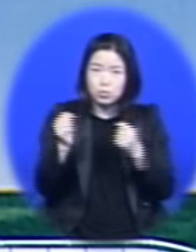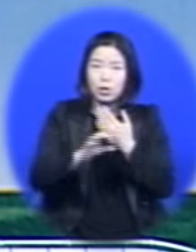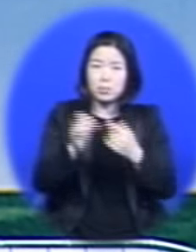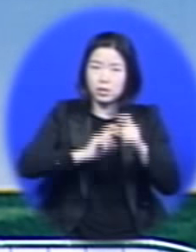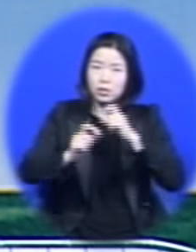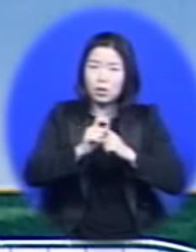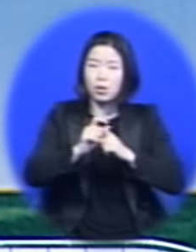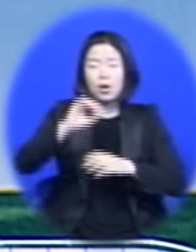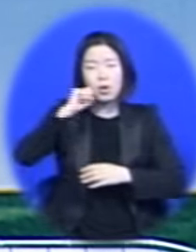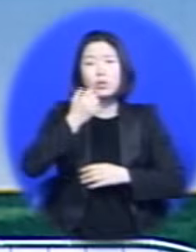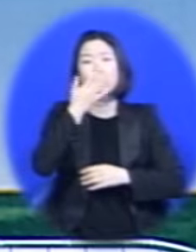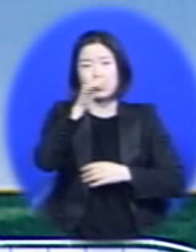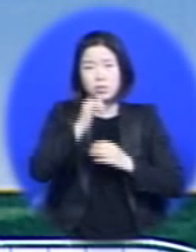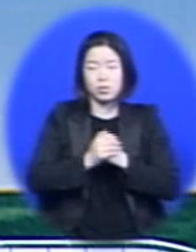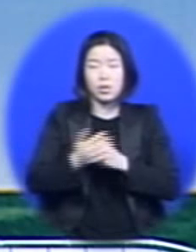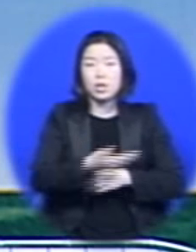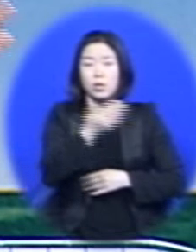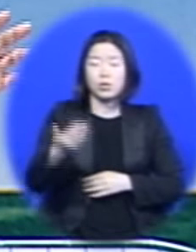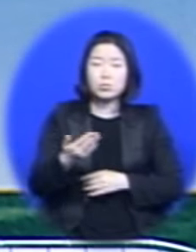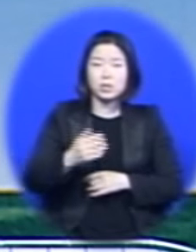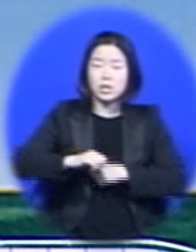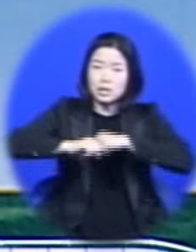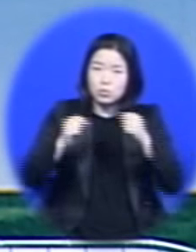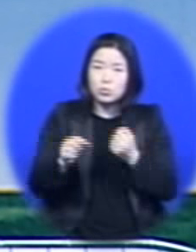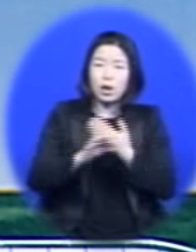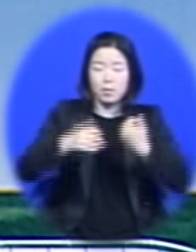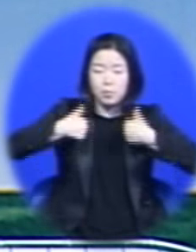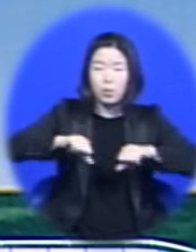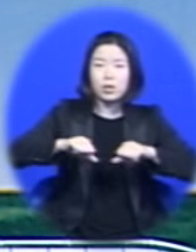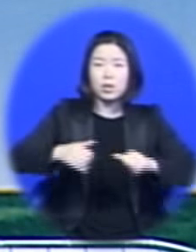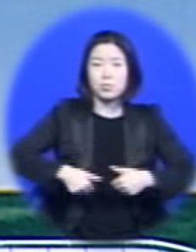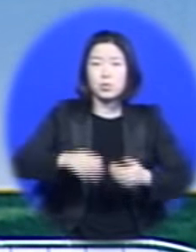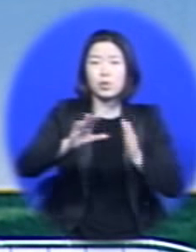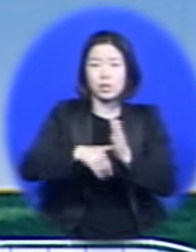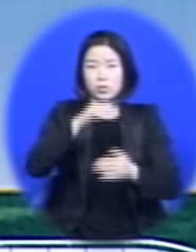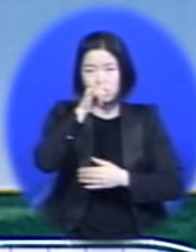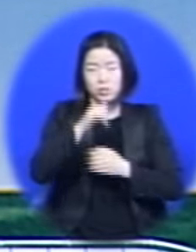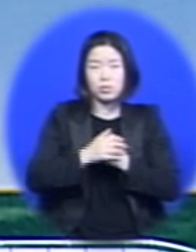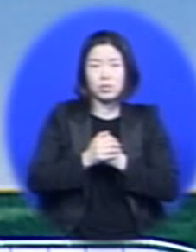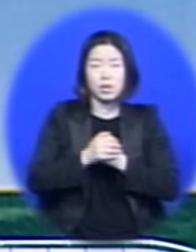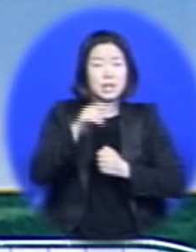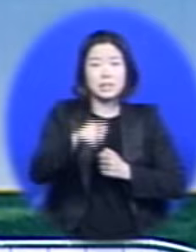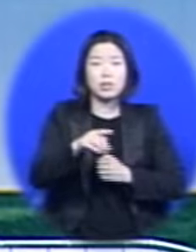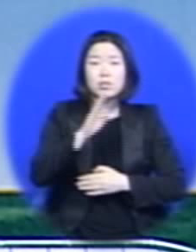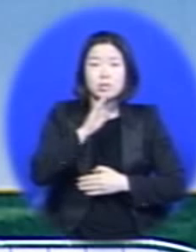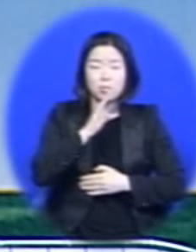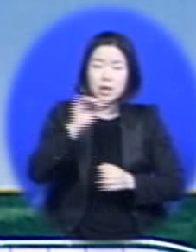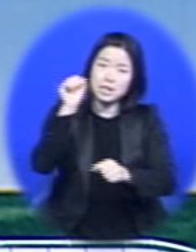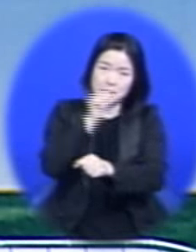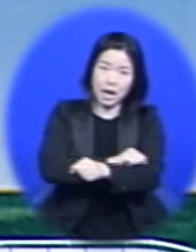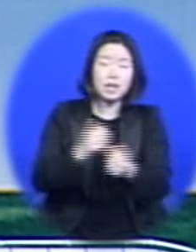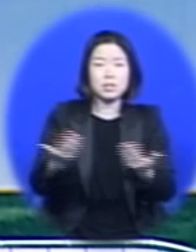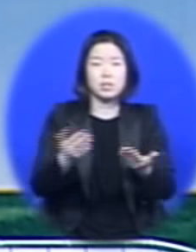있습니다. 여러분이 순종하면 포기해야 될 수 있습니다. 그러나 그건 정말 잘한